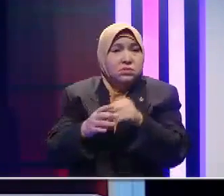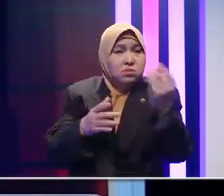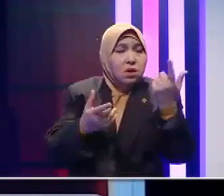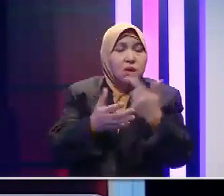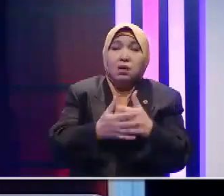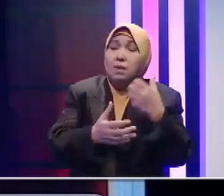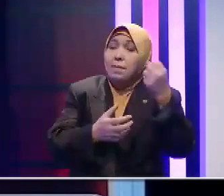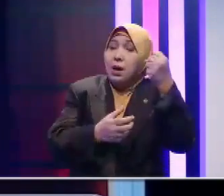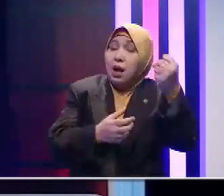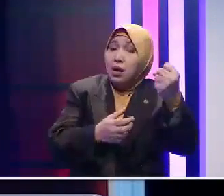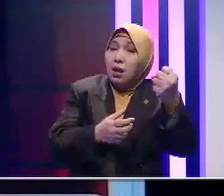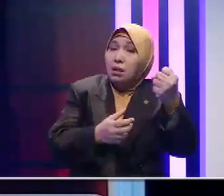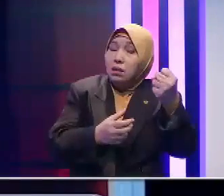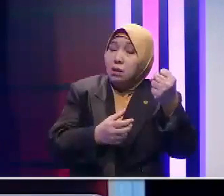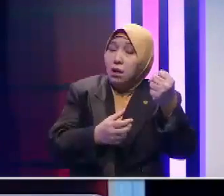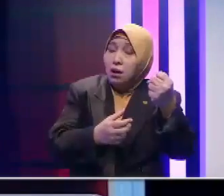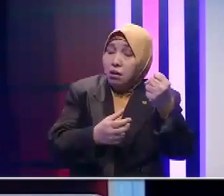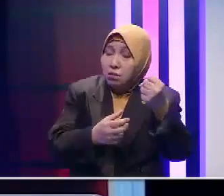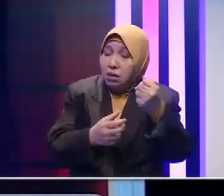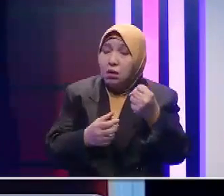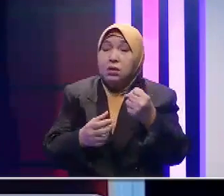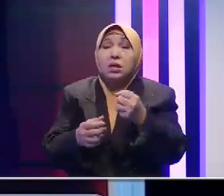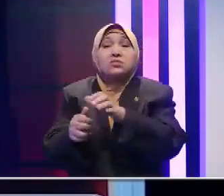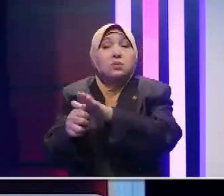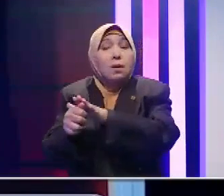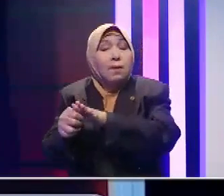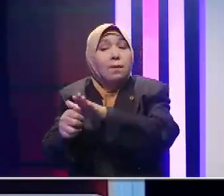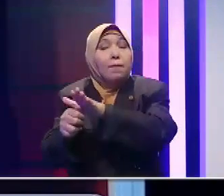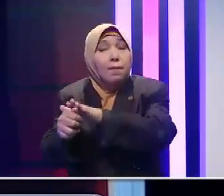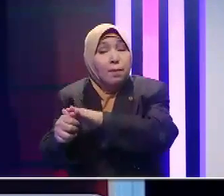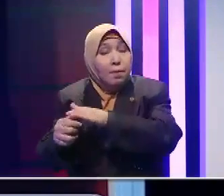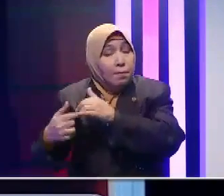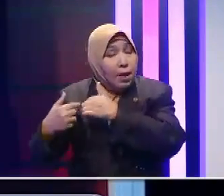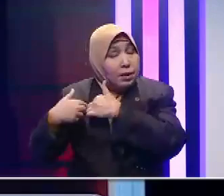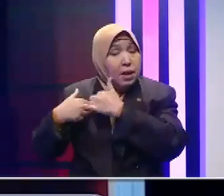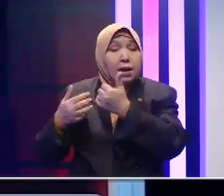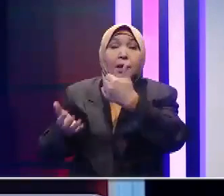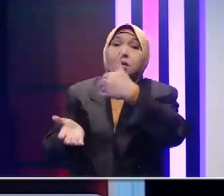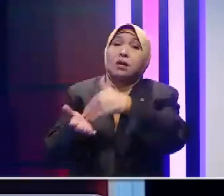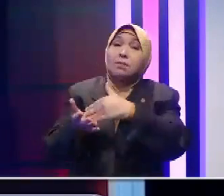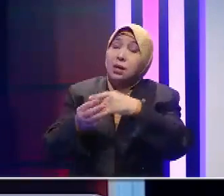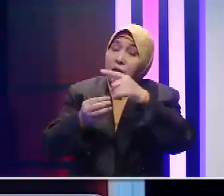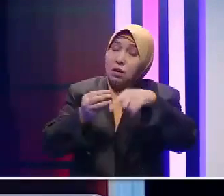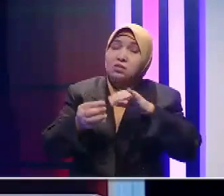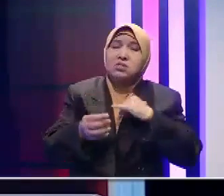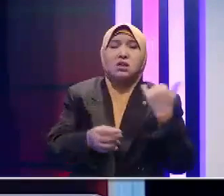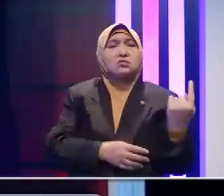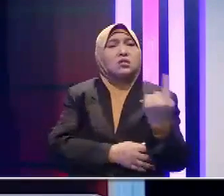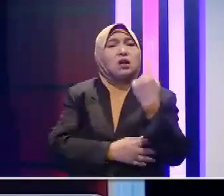pegangan agama Islam, kita bagi dia jinakkan hati mereka balik. Dan antara perkara-perkara yang saya selalu, mereka ni macam saya bagi